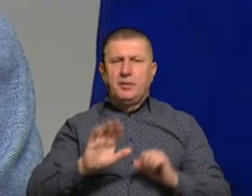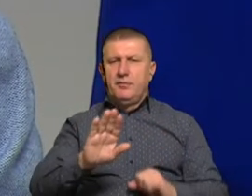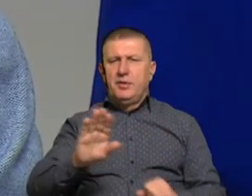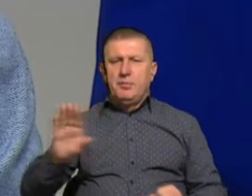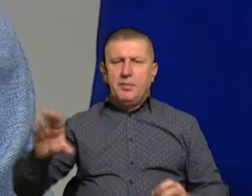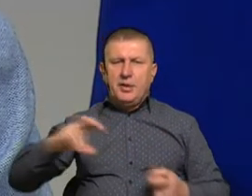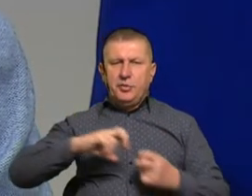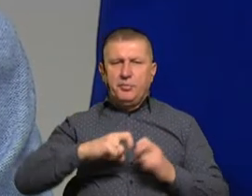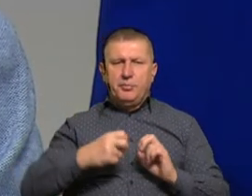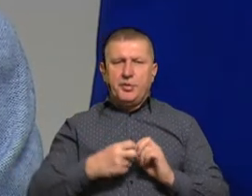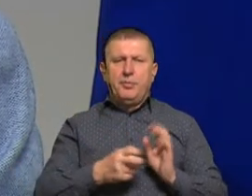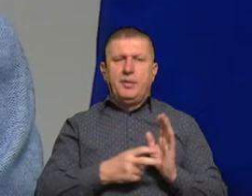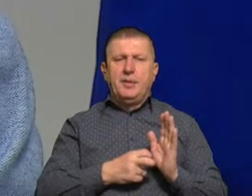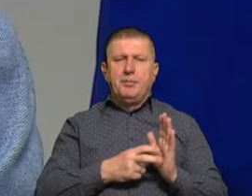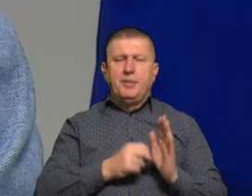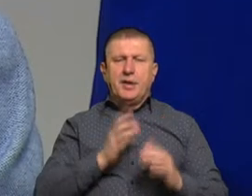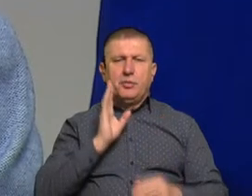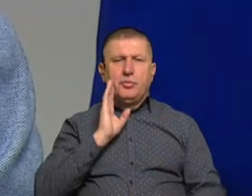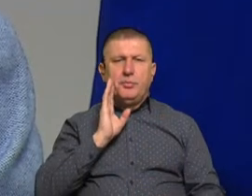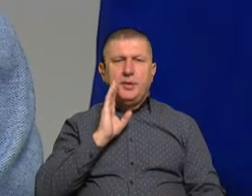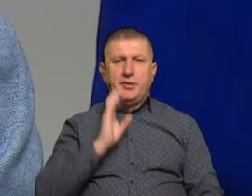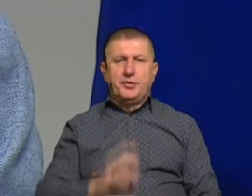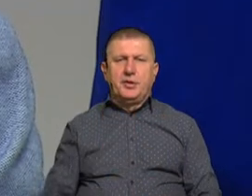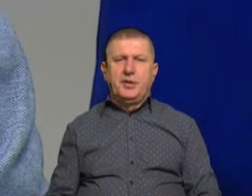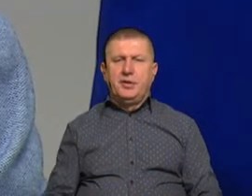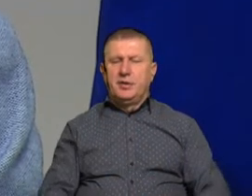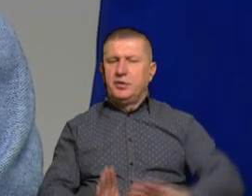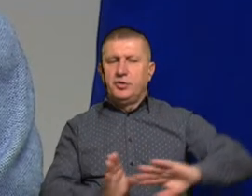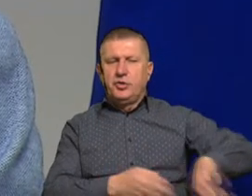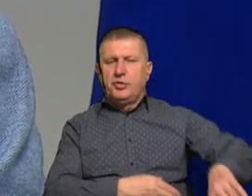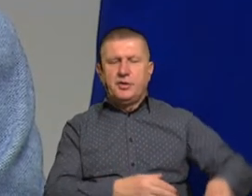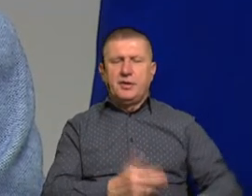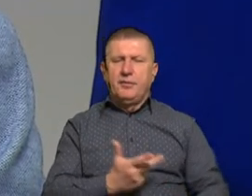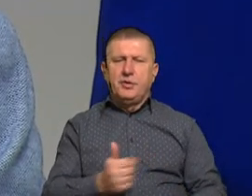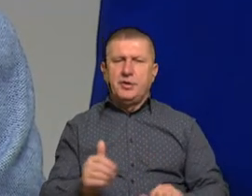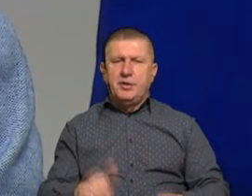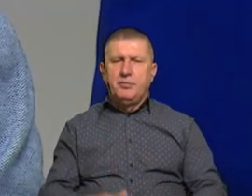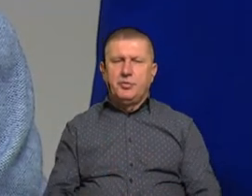braku mieszkania. Nie możemy tych osób zostawić jako miasto.